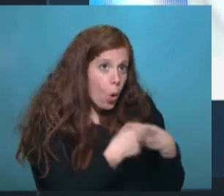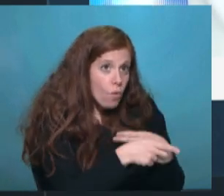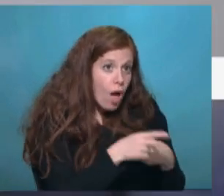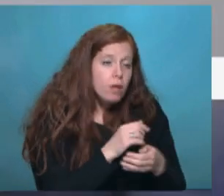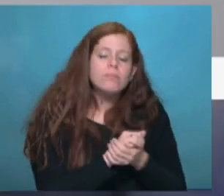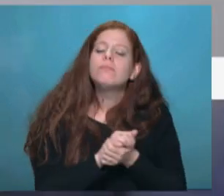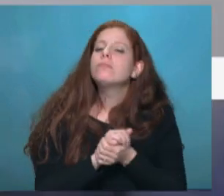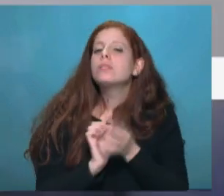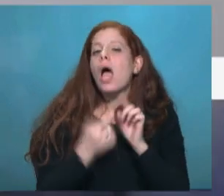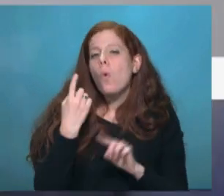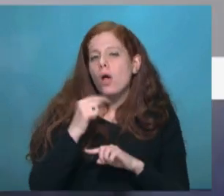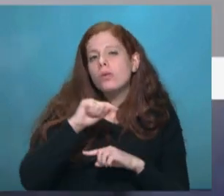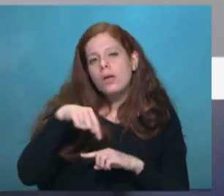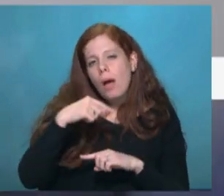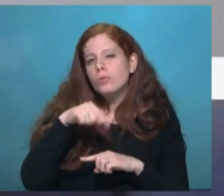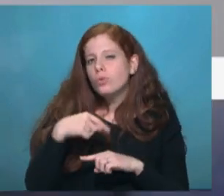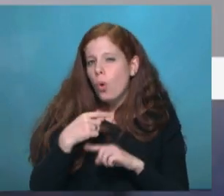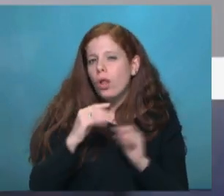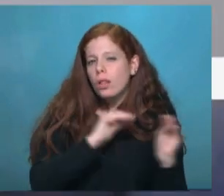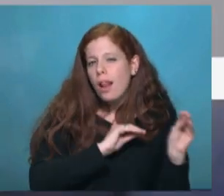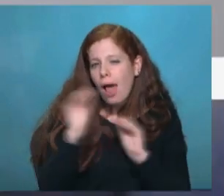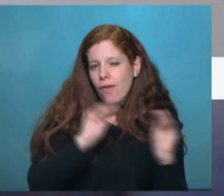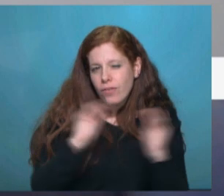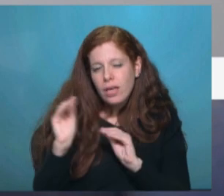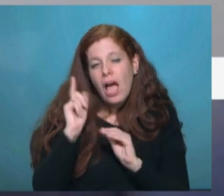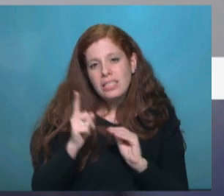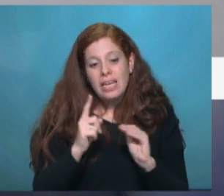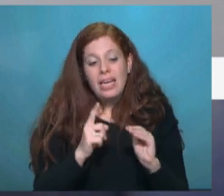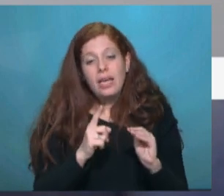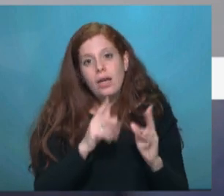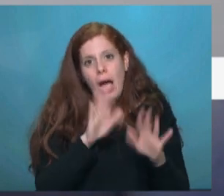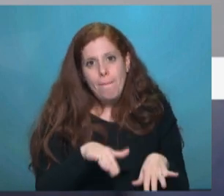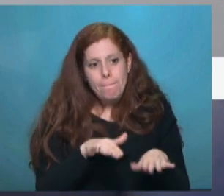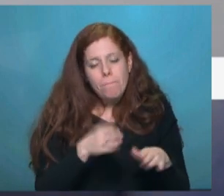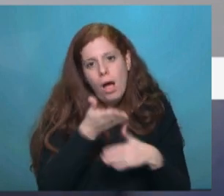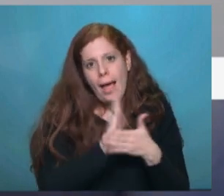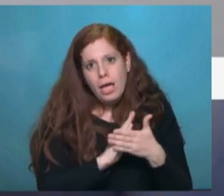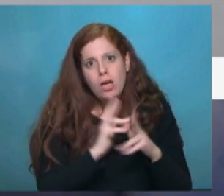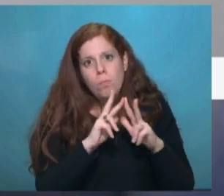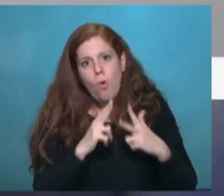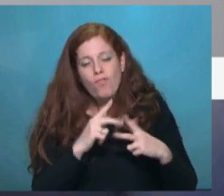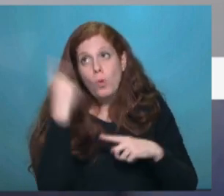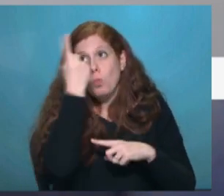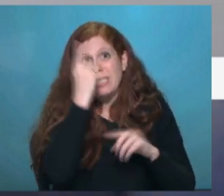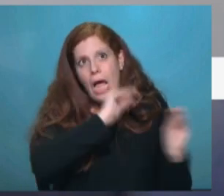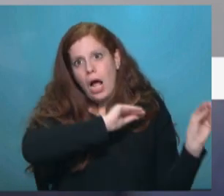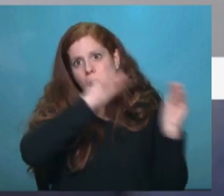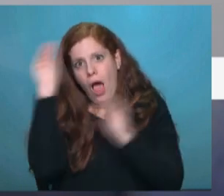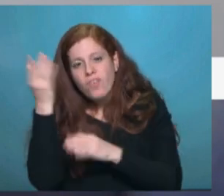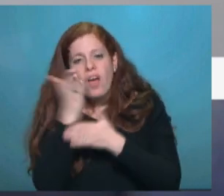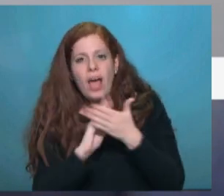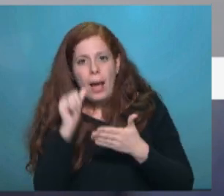אירוע של כמה שעות, כי היה צריך לפנות אותם גם חלק באופן מוסק וחלק דרך